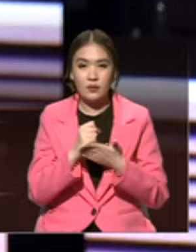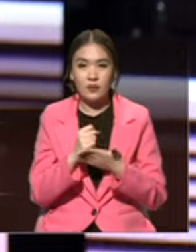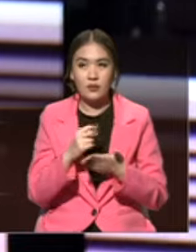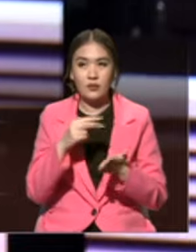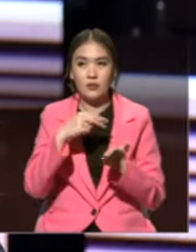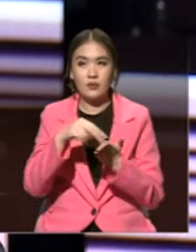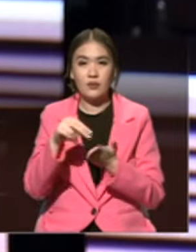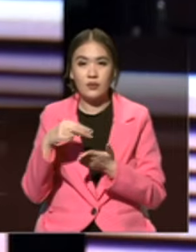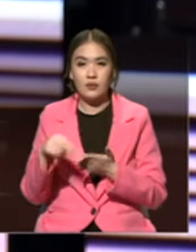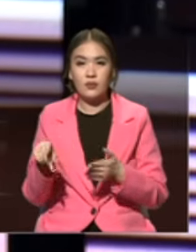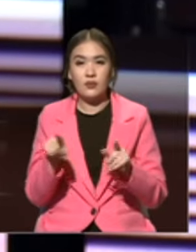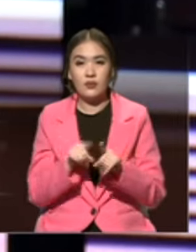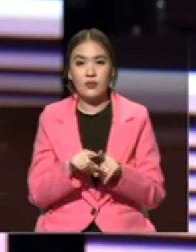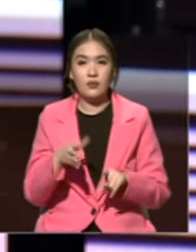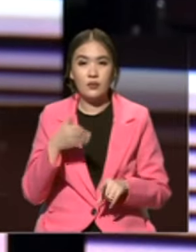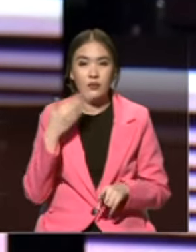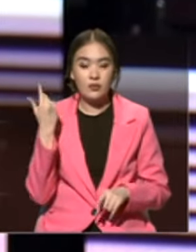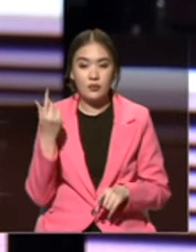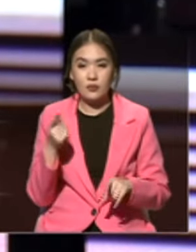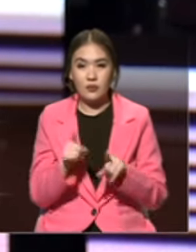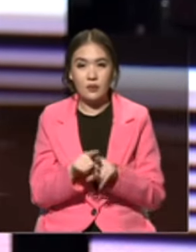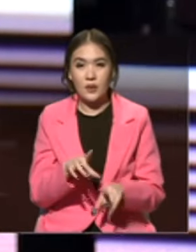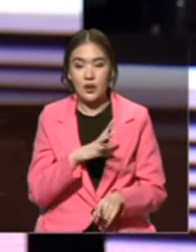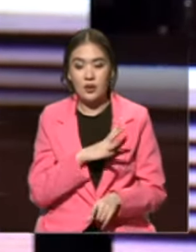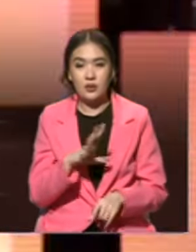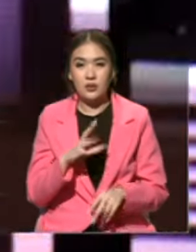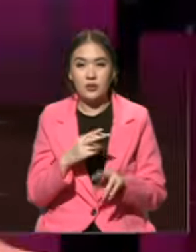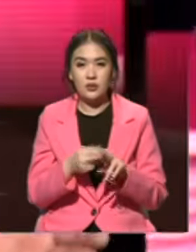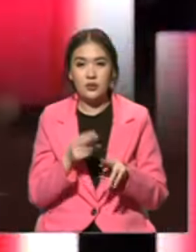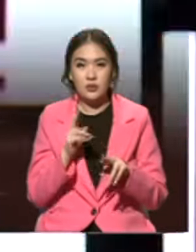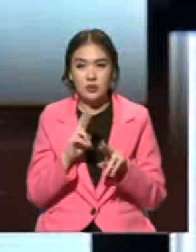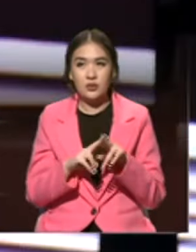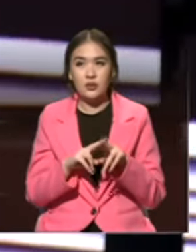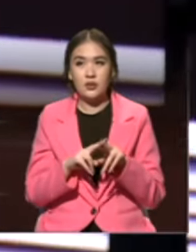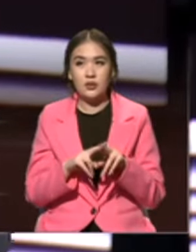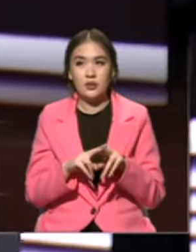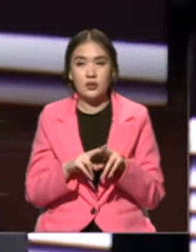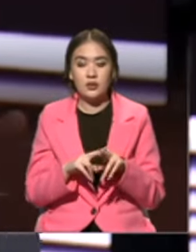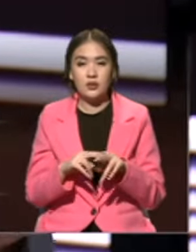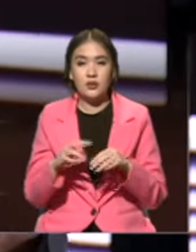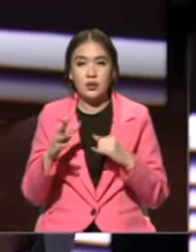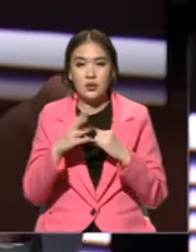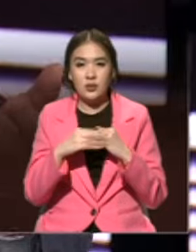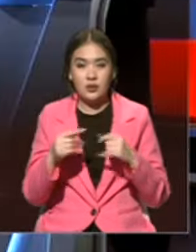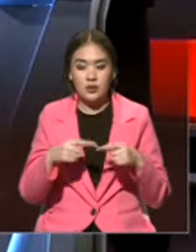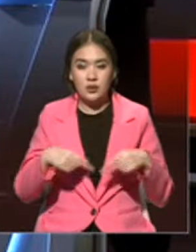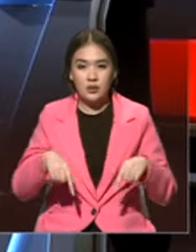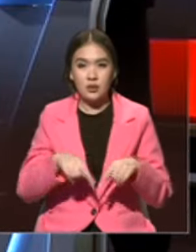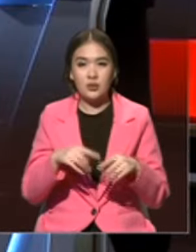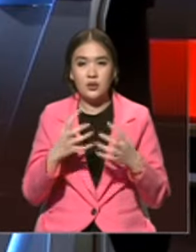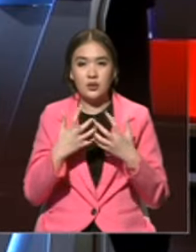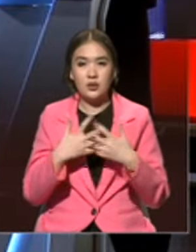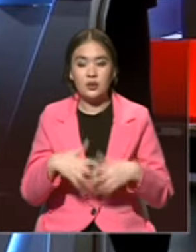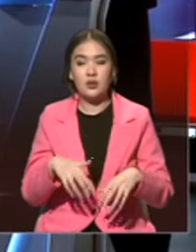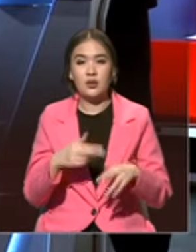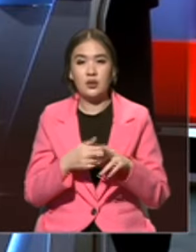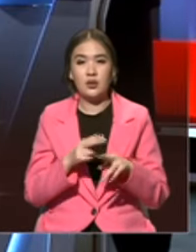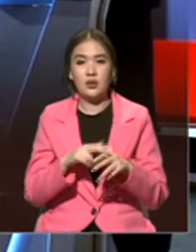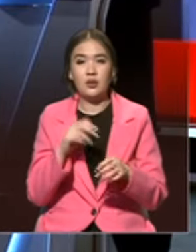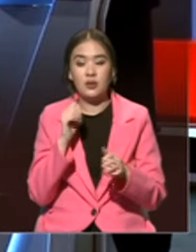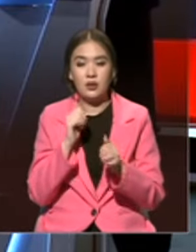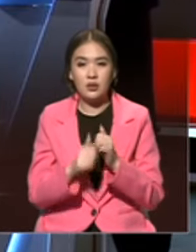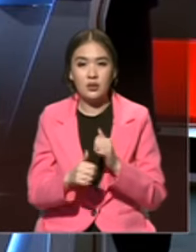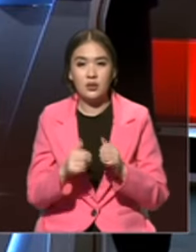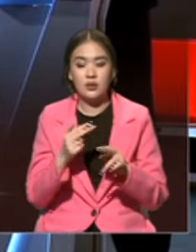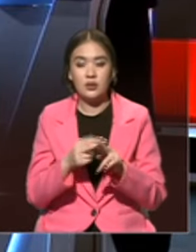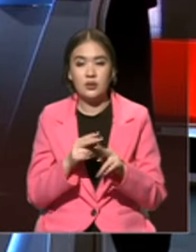малды тіркеуге де оңайлықпен тимейді. Себебі ол марда кетеді, жердің көлемін санайды, сенің қораңдағы көлемін санайды. Әр қораңға,